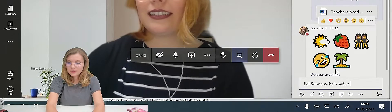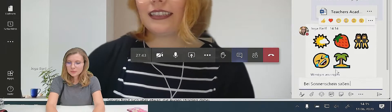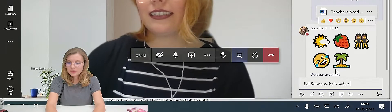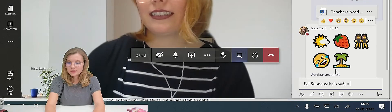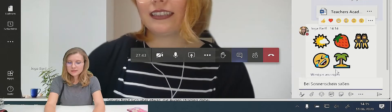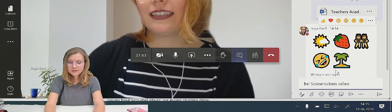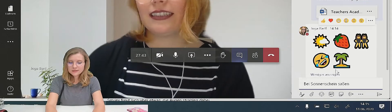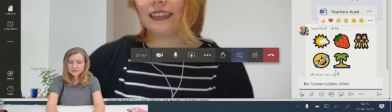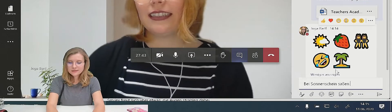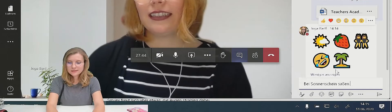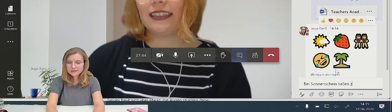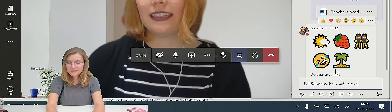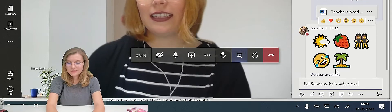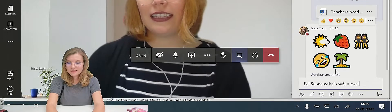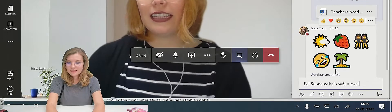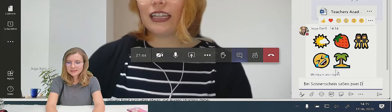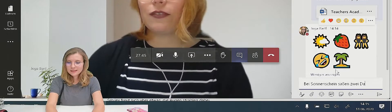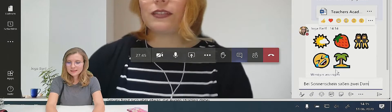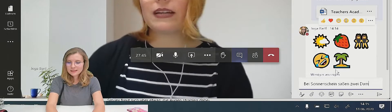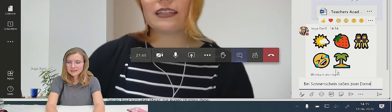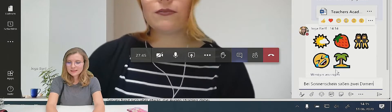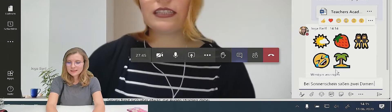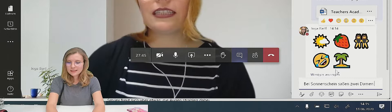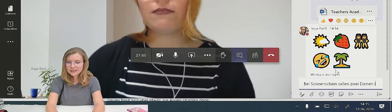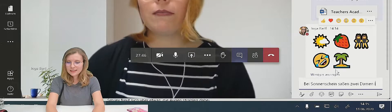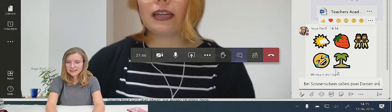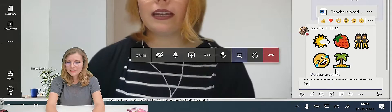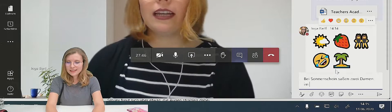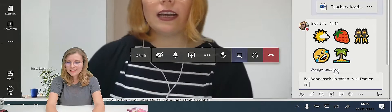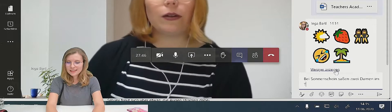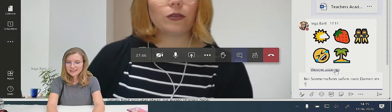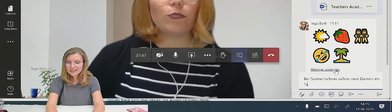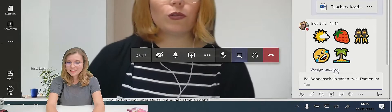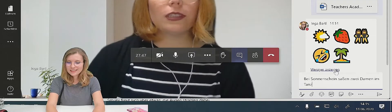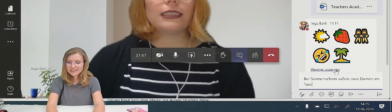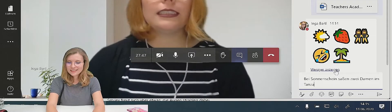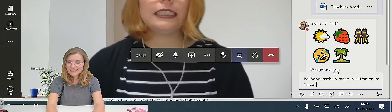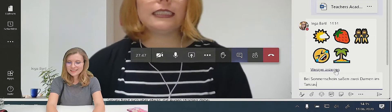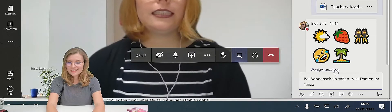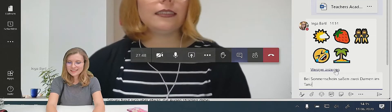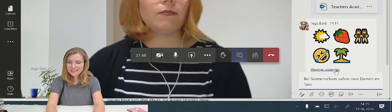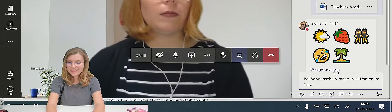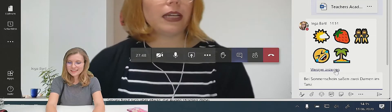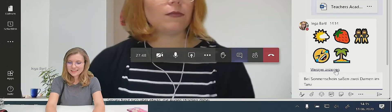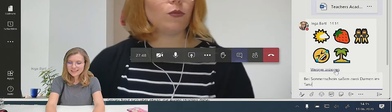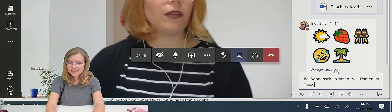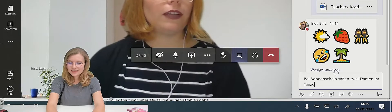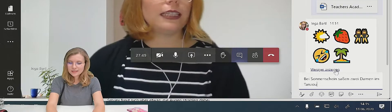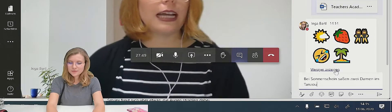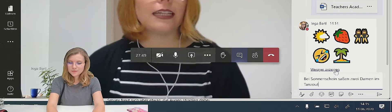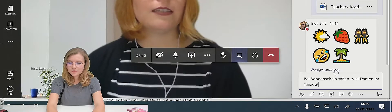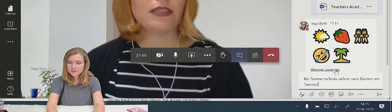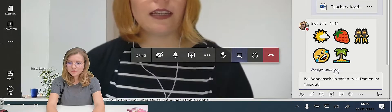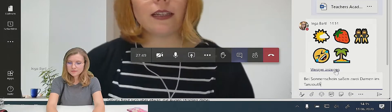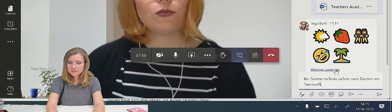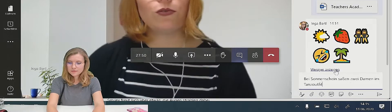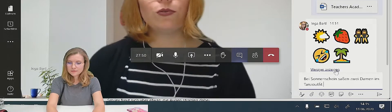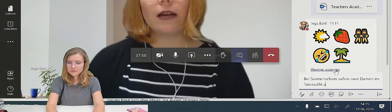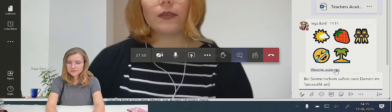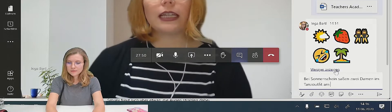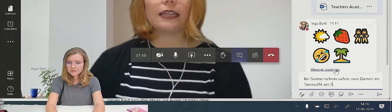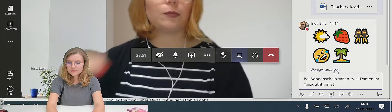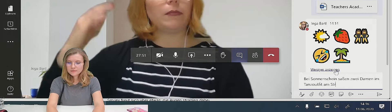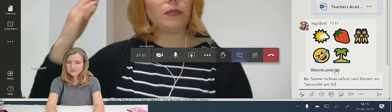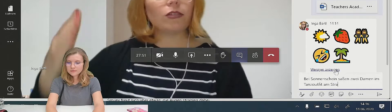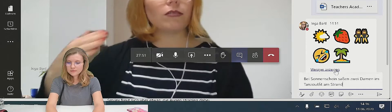Okay, ich tippe. Ich finde es immer ganz witzig, wenn man auch so Emojis sieht, die im ersten Moment vielleicht gar nichts miteinander zu tun